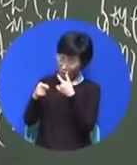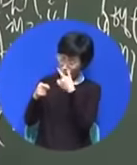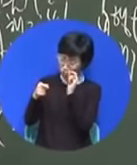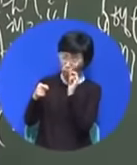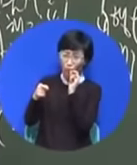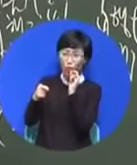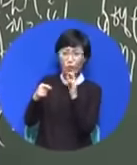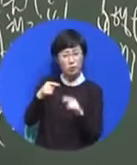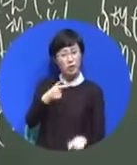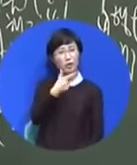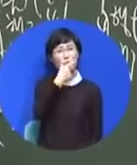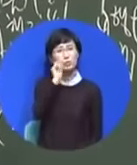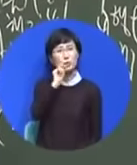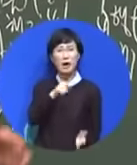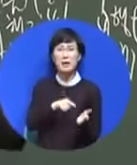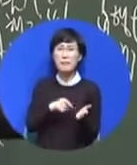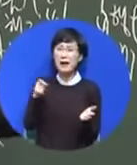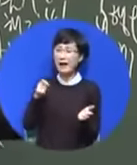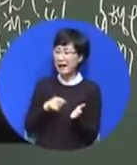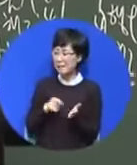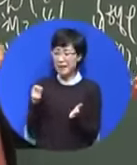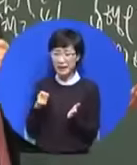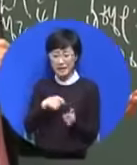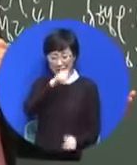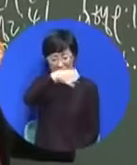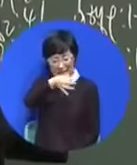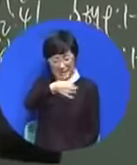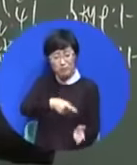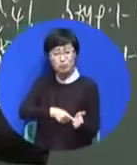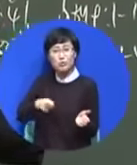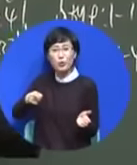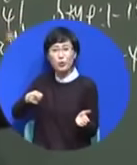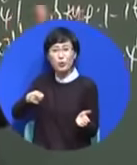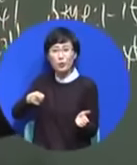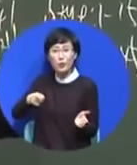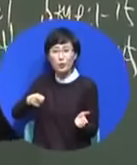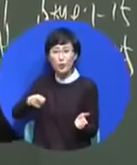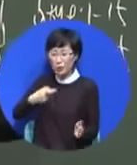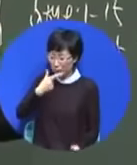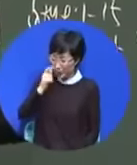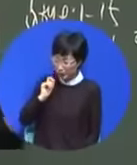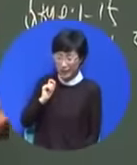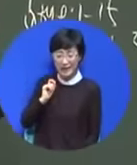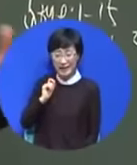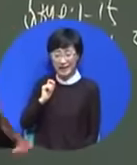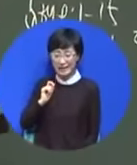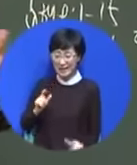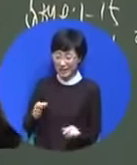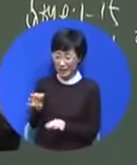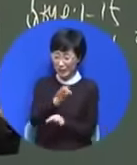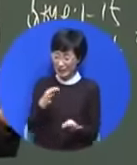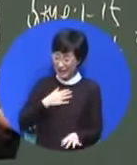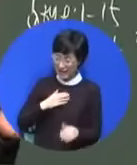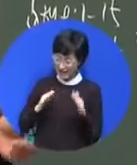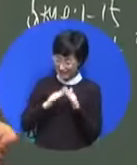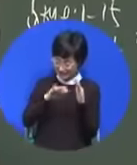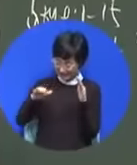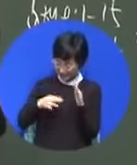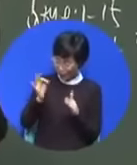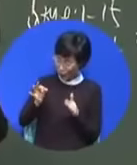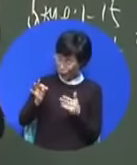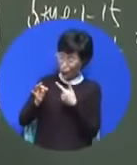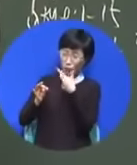겁니다 그렇죠 맨날 우리 뭐 예산도 부족하고 말이지 우리 살기 경제 어렵고